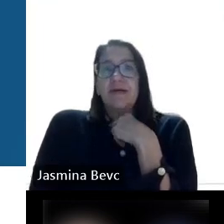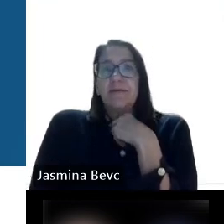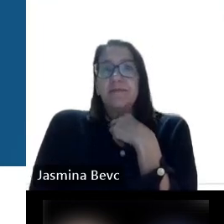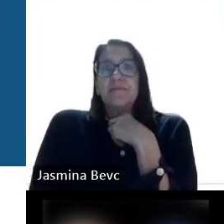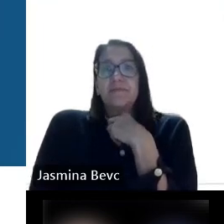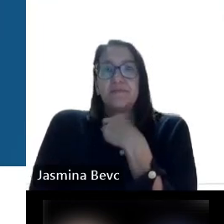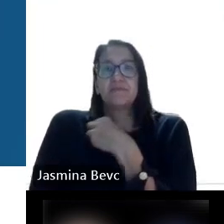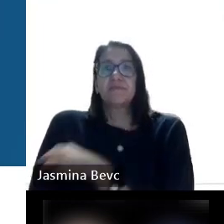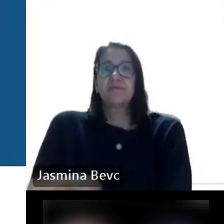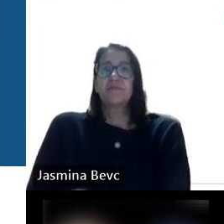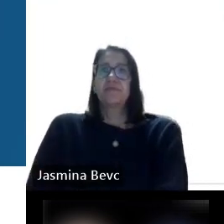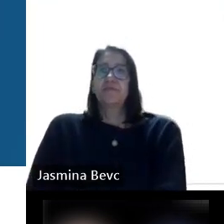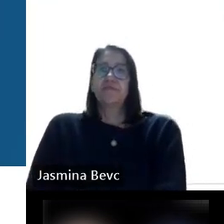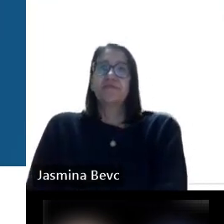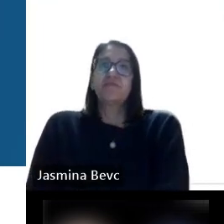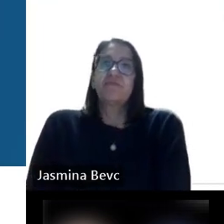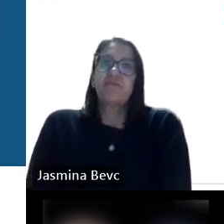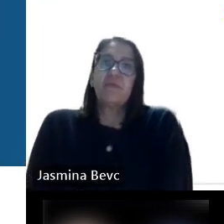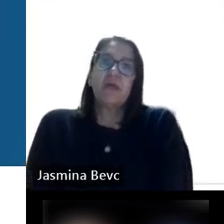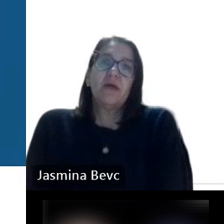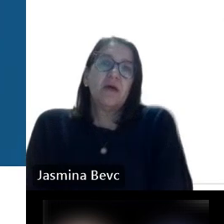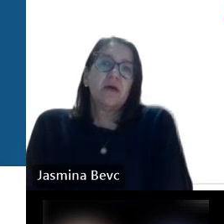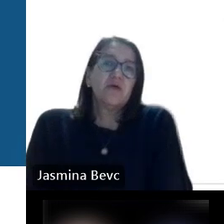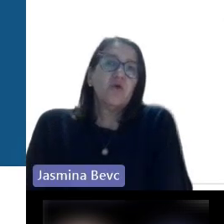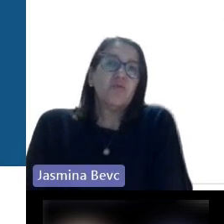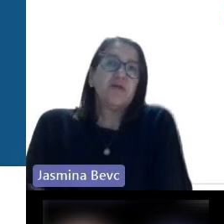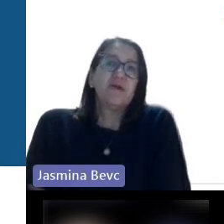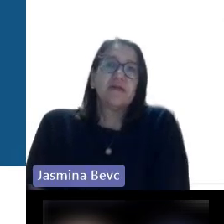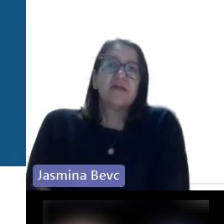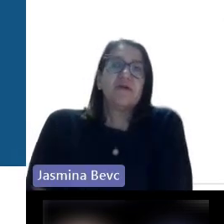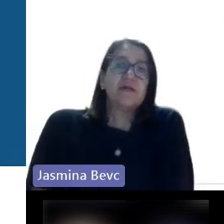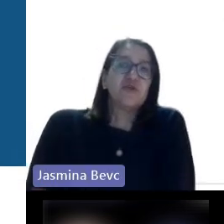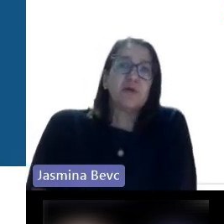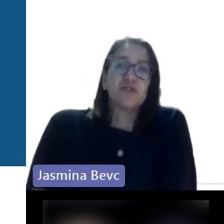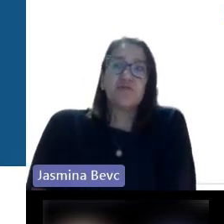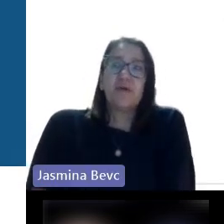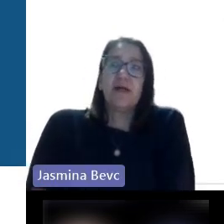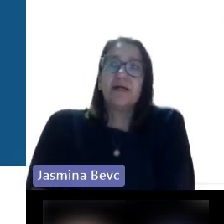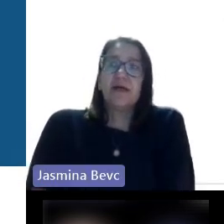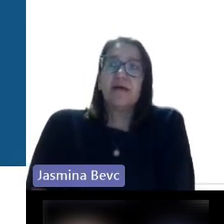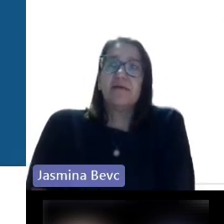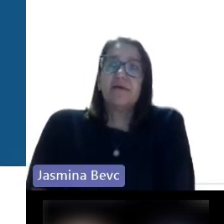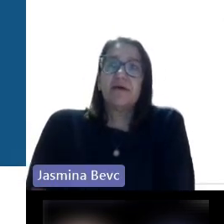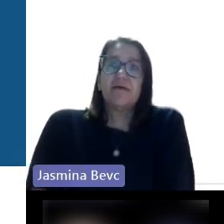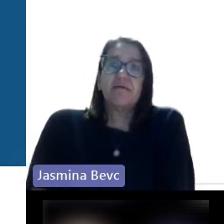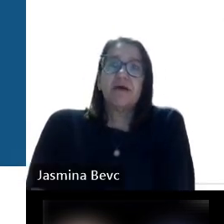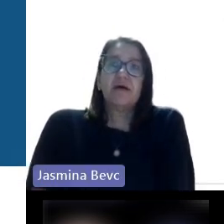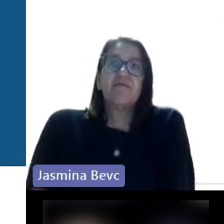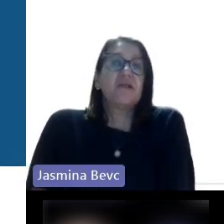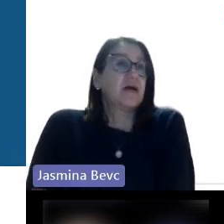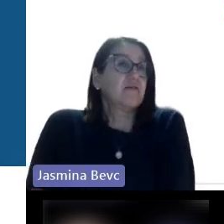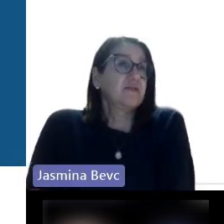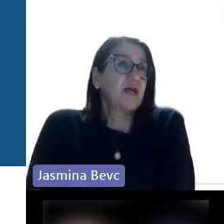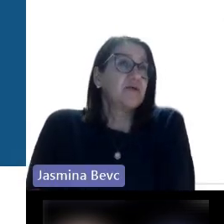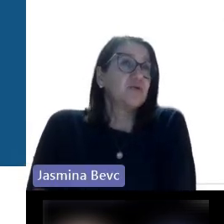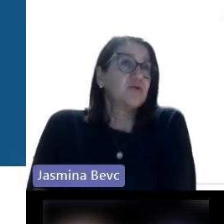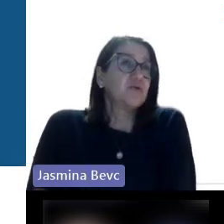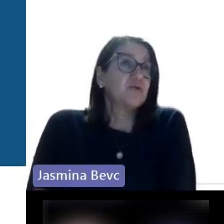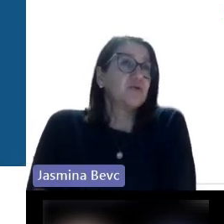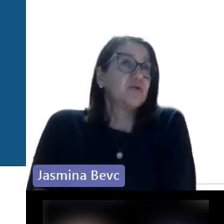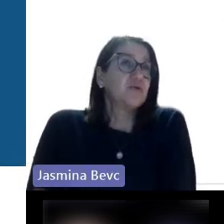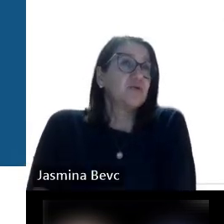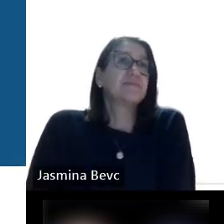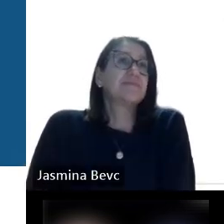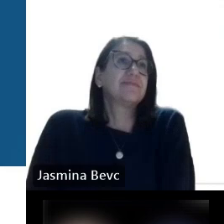za njihove toplotne črpalke. Kako vpliva na delovanje toplotne črpalke vlaga v